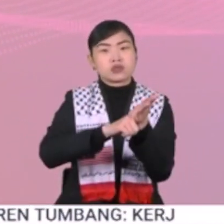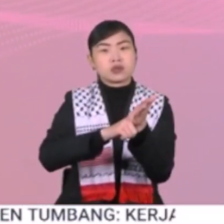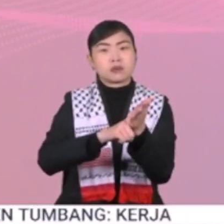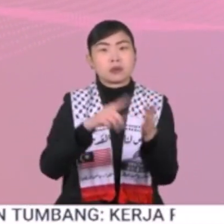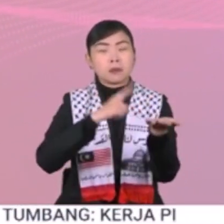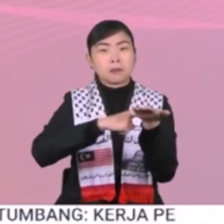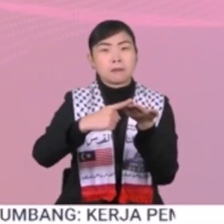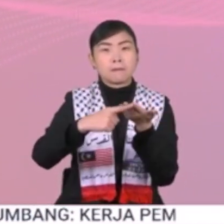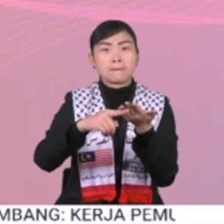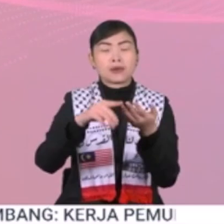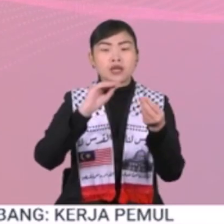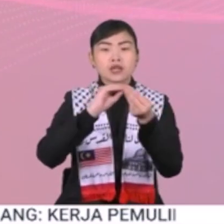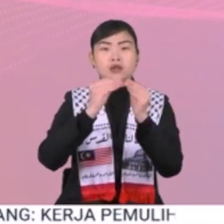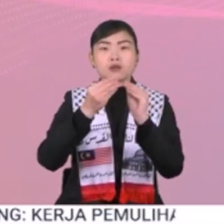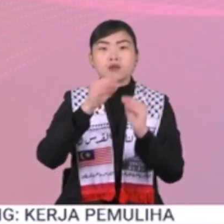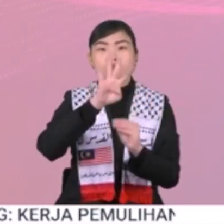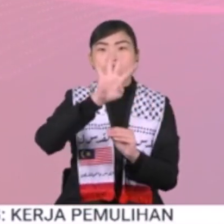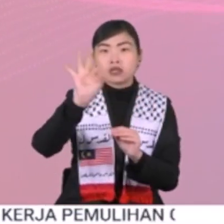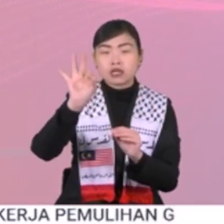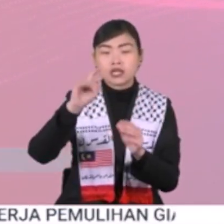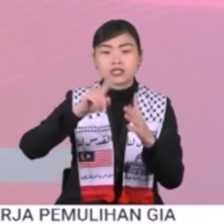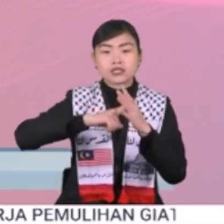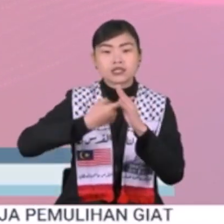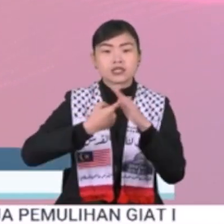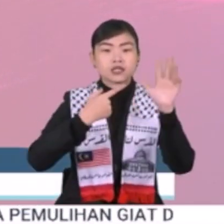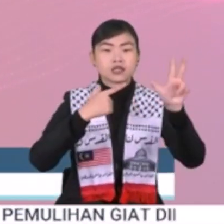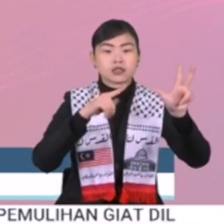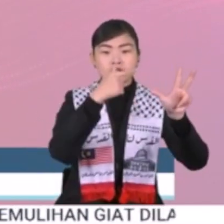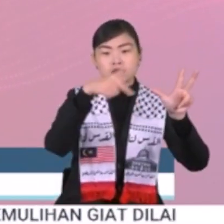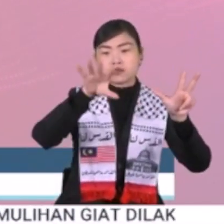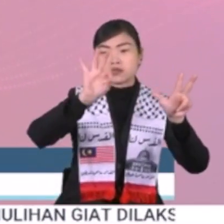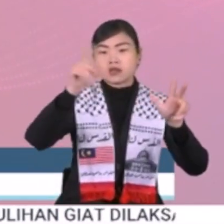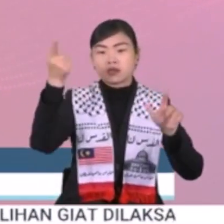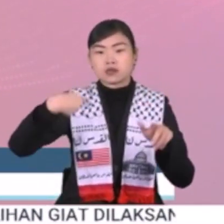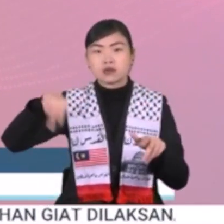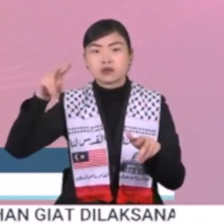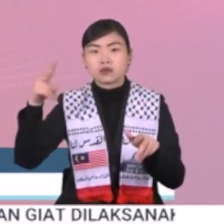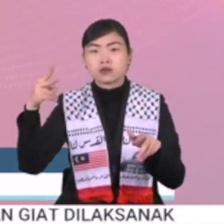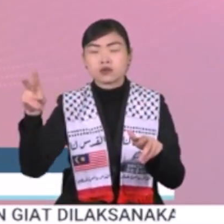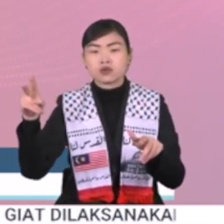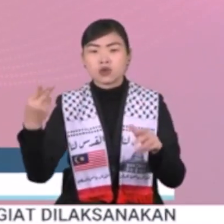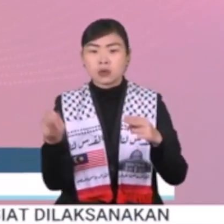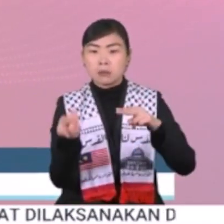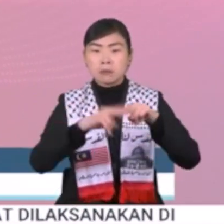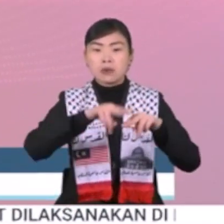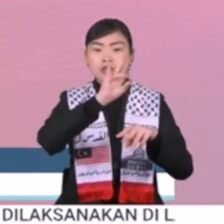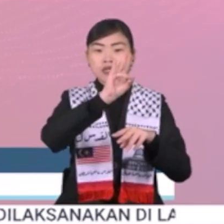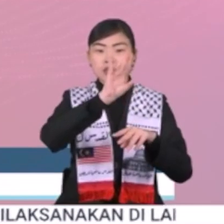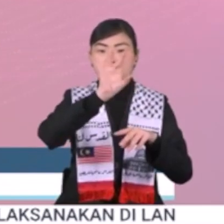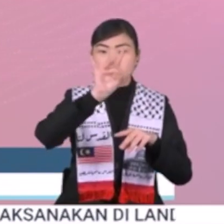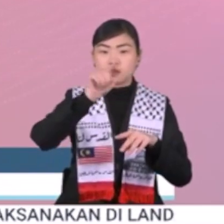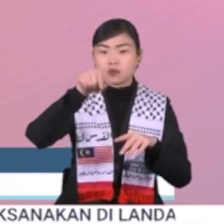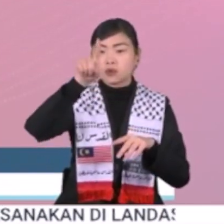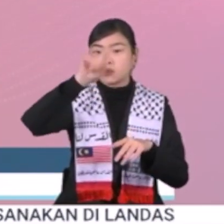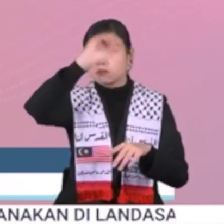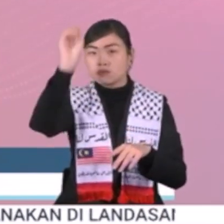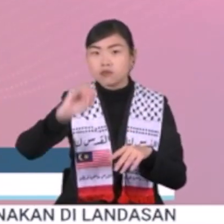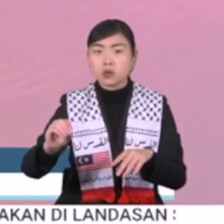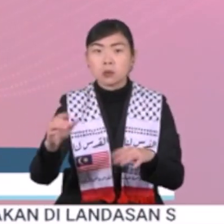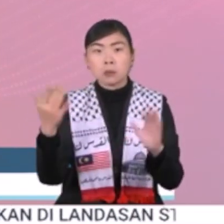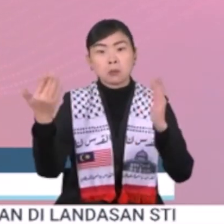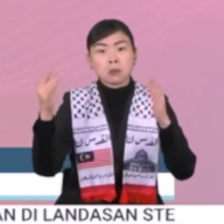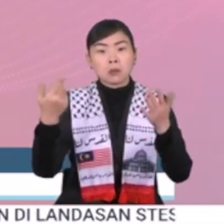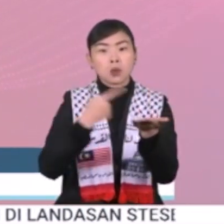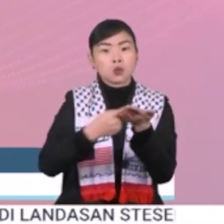epidemiologi ke 49 yang bermula 3 hingga 9 disember lalu iaitu peningkatan 78.1%